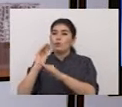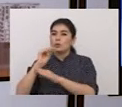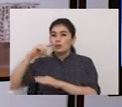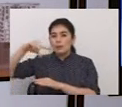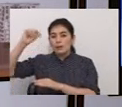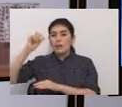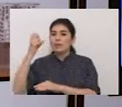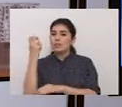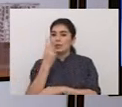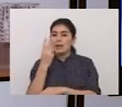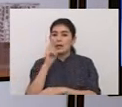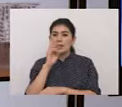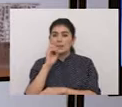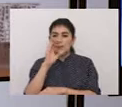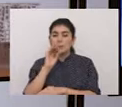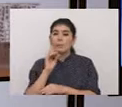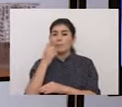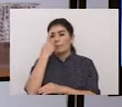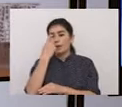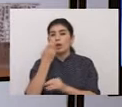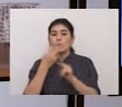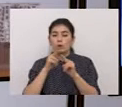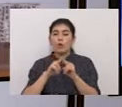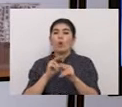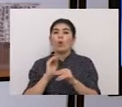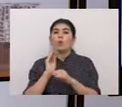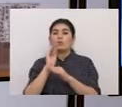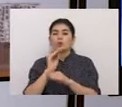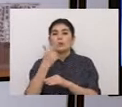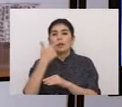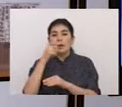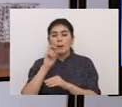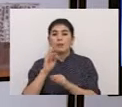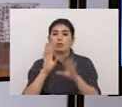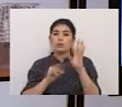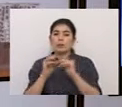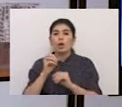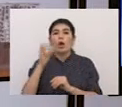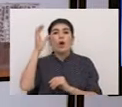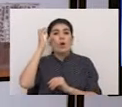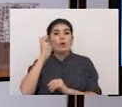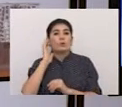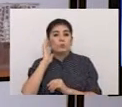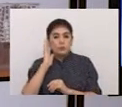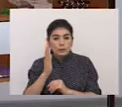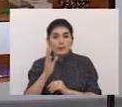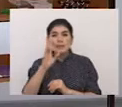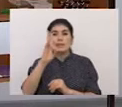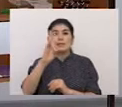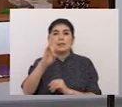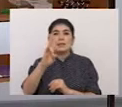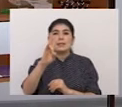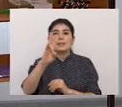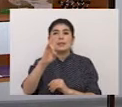ikkita kesimlikni bildiradi. Shuning uchun ham qo'shma gap sanaladi. Ikkinchi gapda olim bo'lsangdagi ni